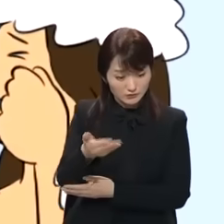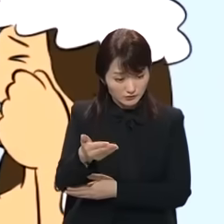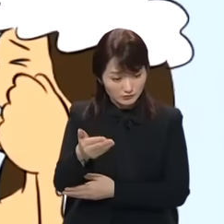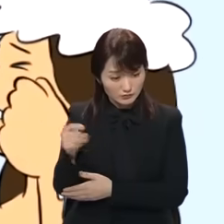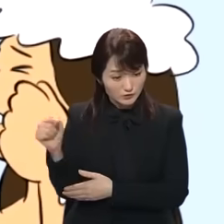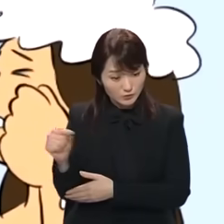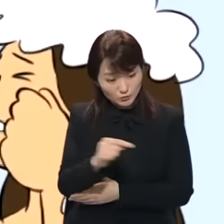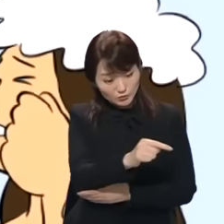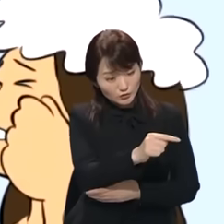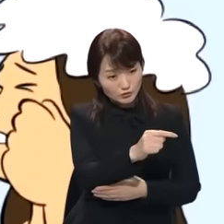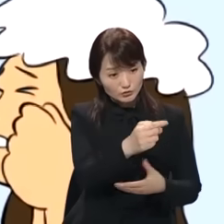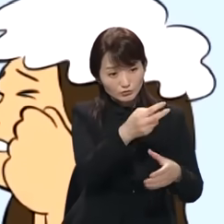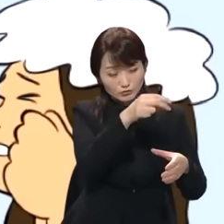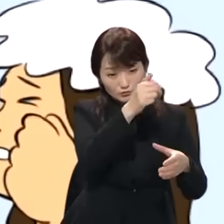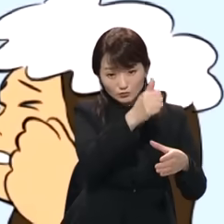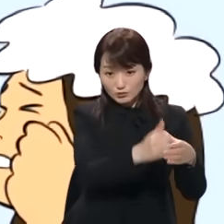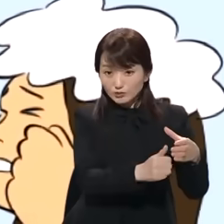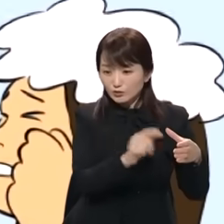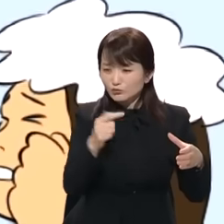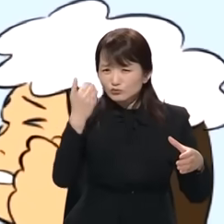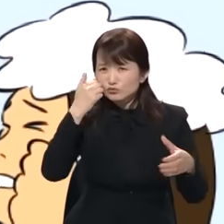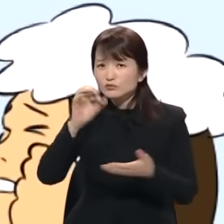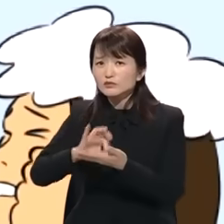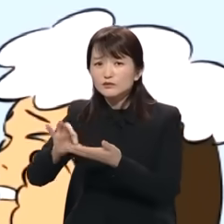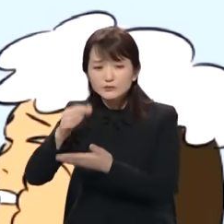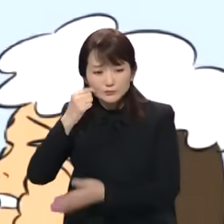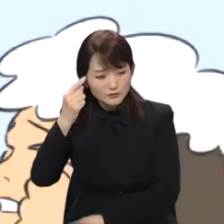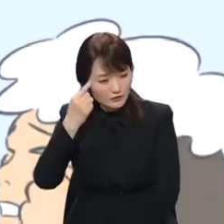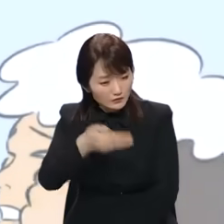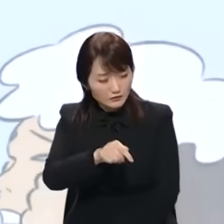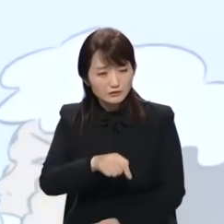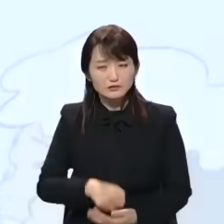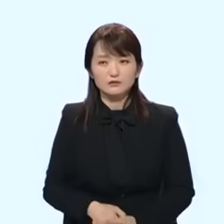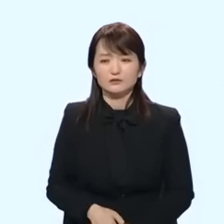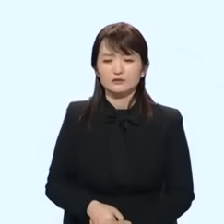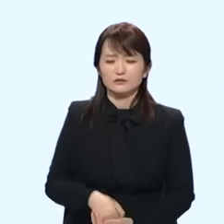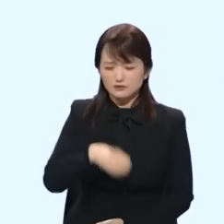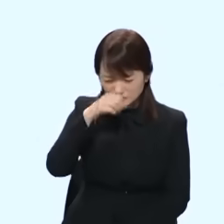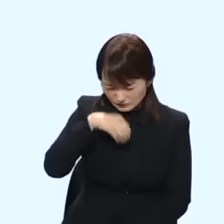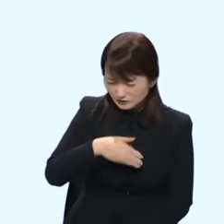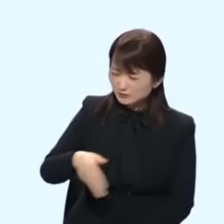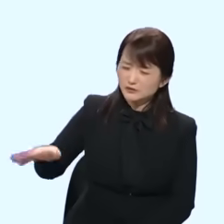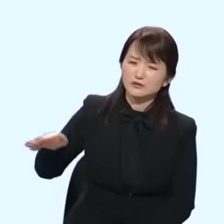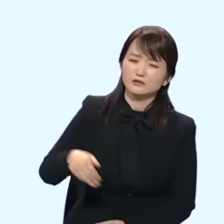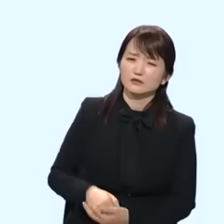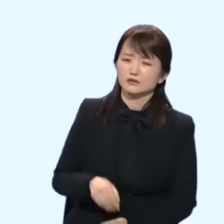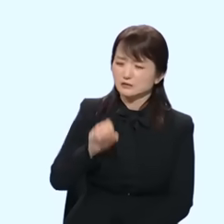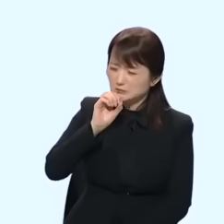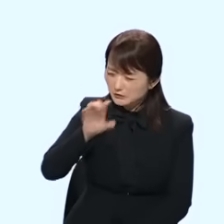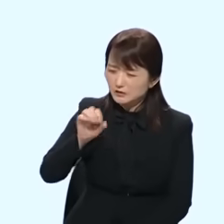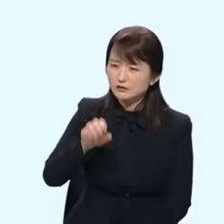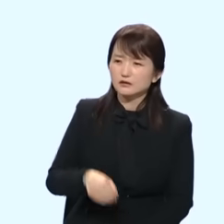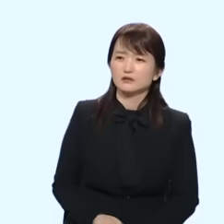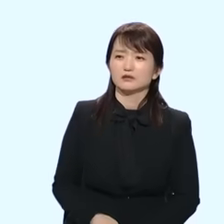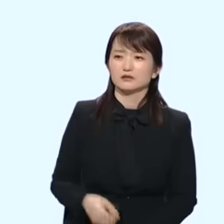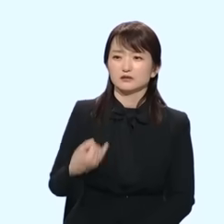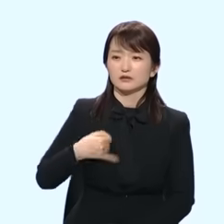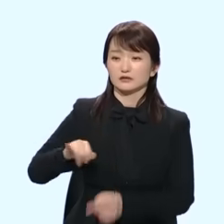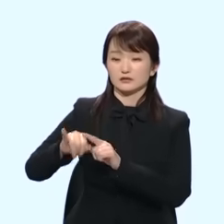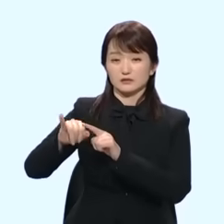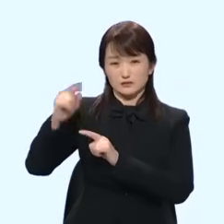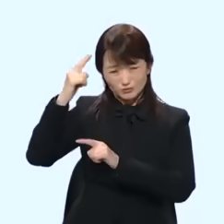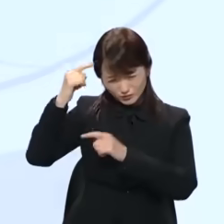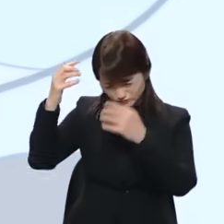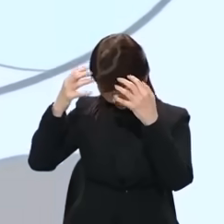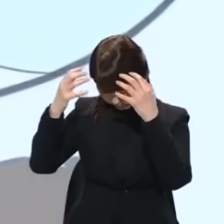동안이 샤워기는 아무도 못 쓴다는 거냐 따졌는데 상대방은 그냥 비켜 달라는 말만 반복합니다 사연자 딸이 머리 한창